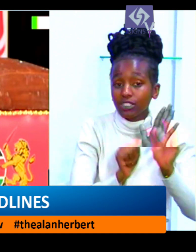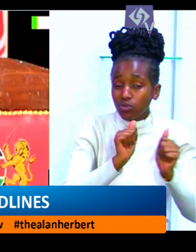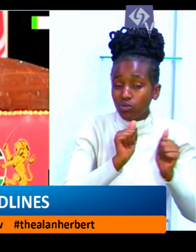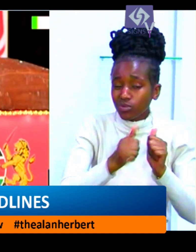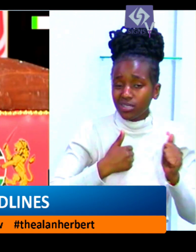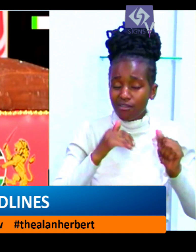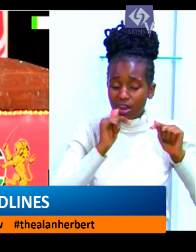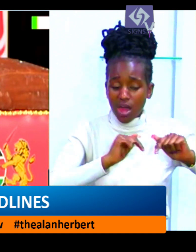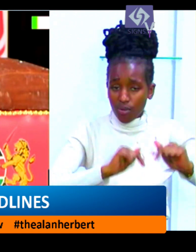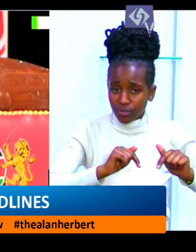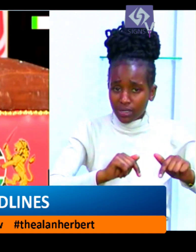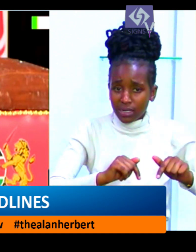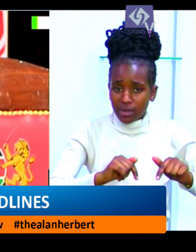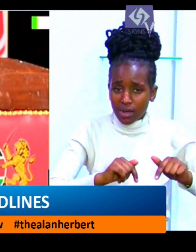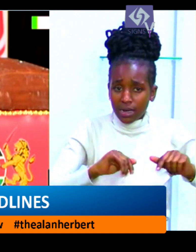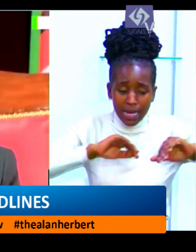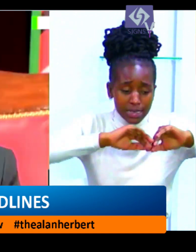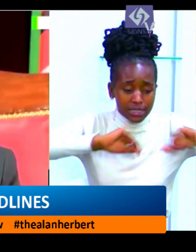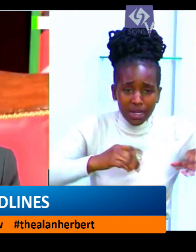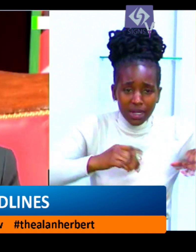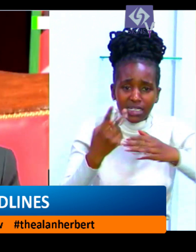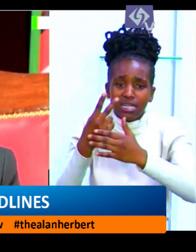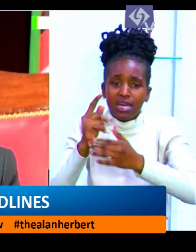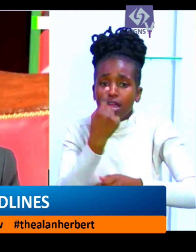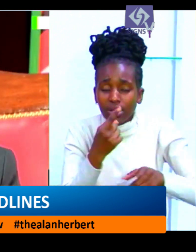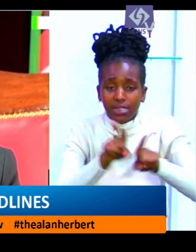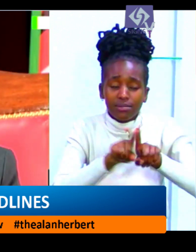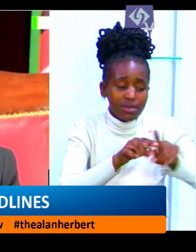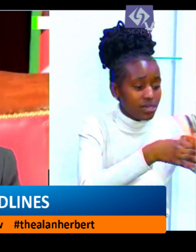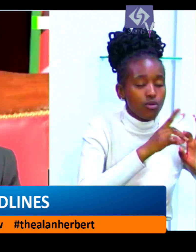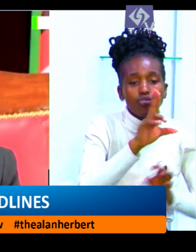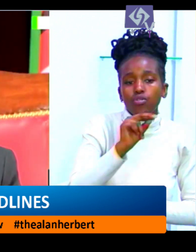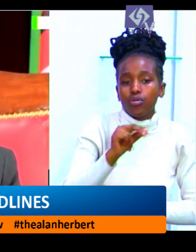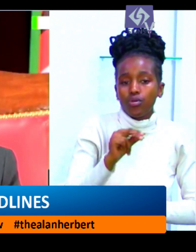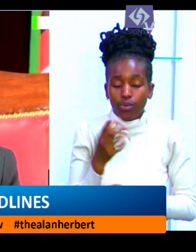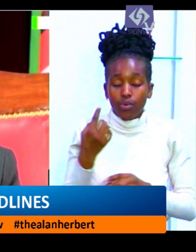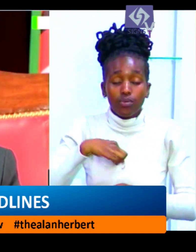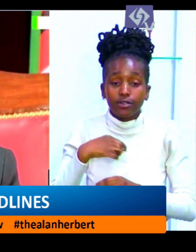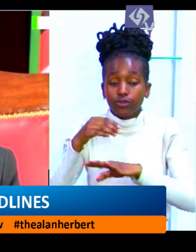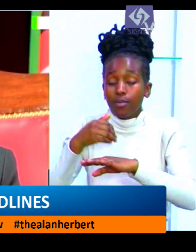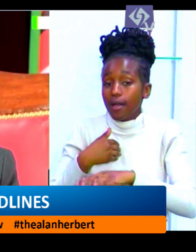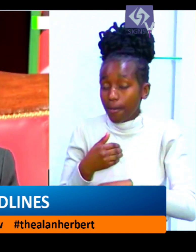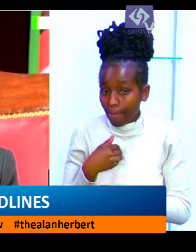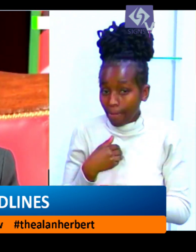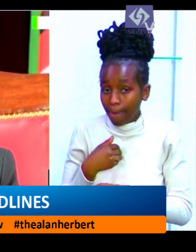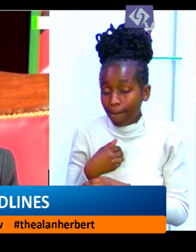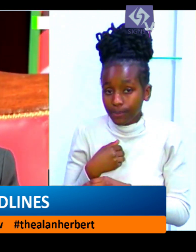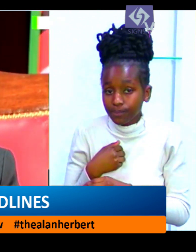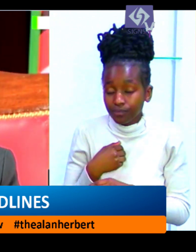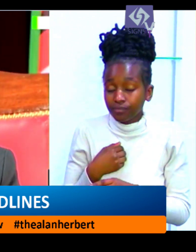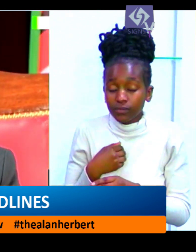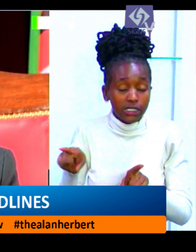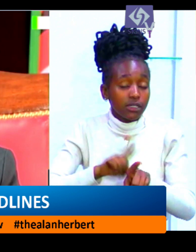in western Kenya to other stories here that are making headlines in the country. Now senators have recommended